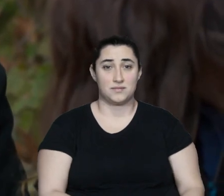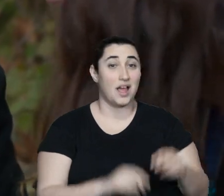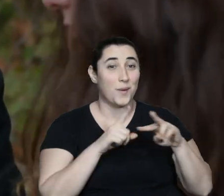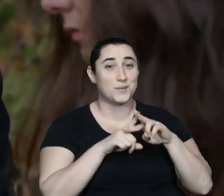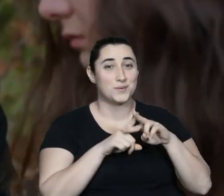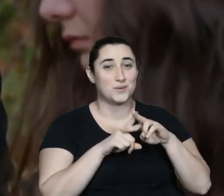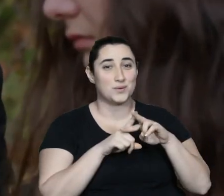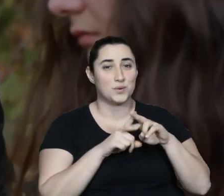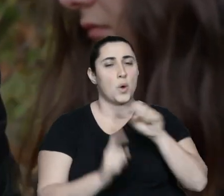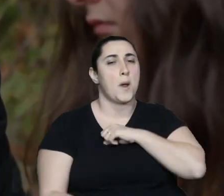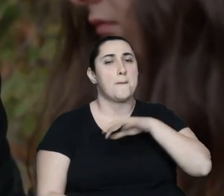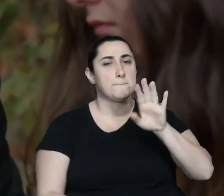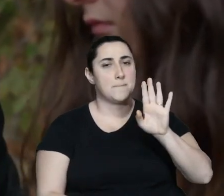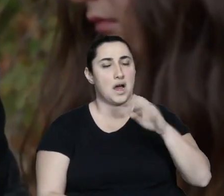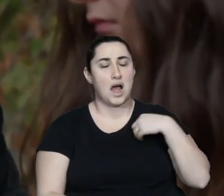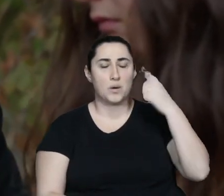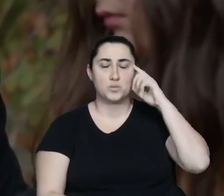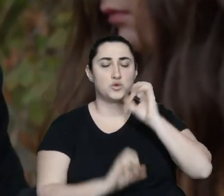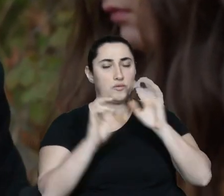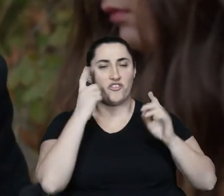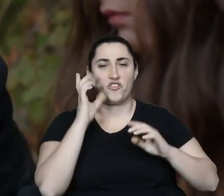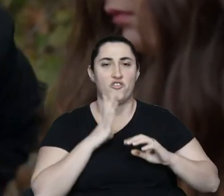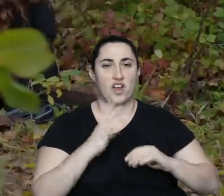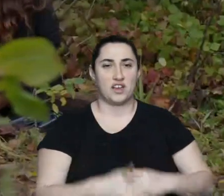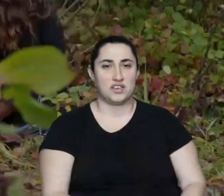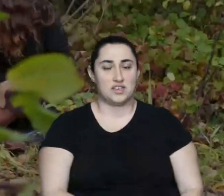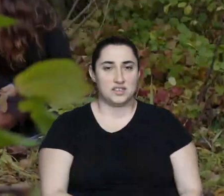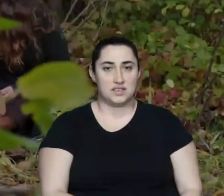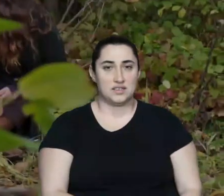Aysu, korkma. Aklıma harika bir fikir geldi.